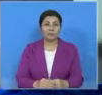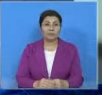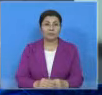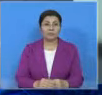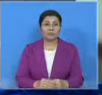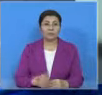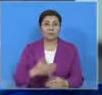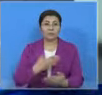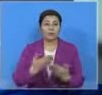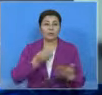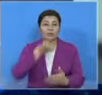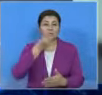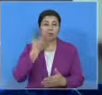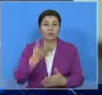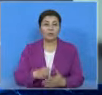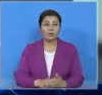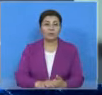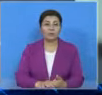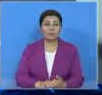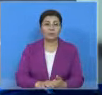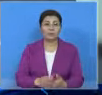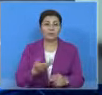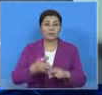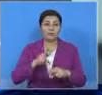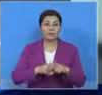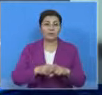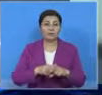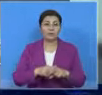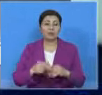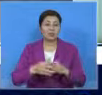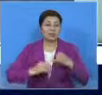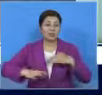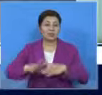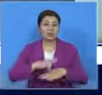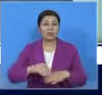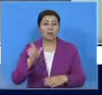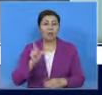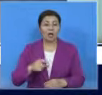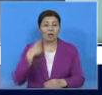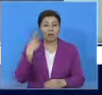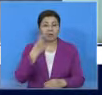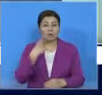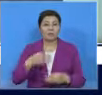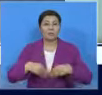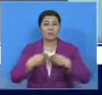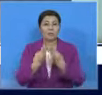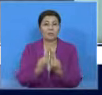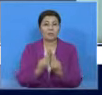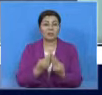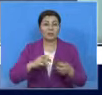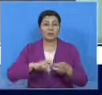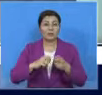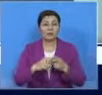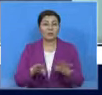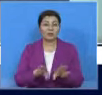Мен олардың жақсы қолдап жатқанығы мына жер қойнауы, яғни жердің халықтың меншігіне берілгендігі. Одан кейін